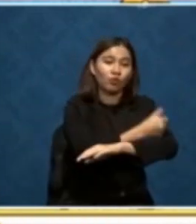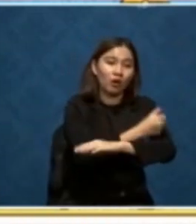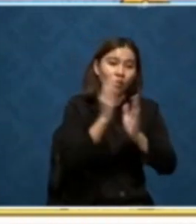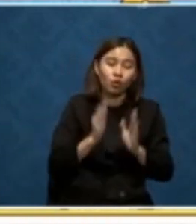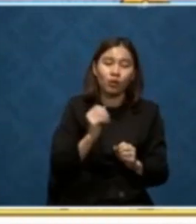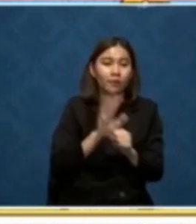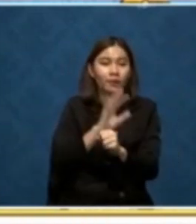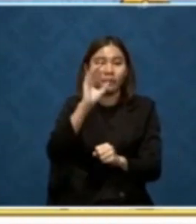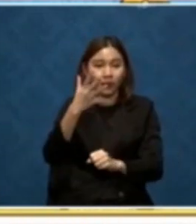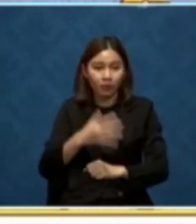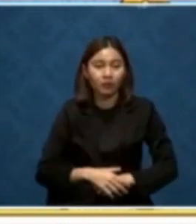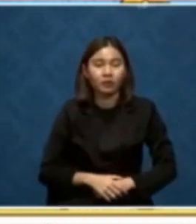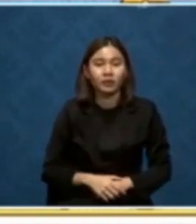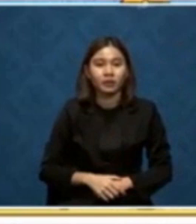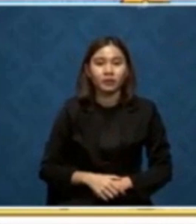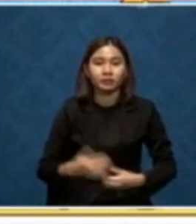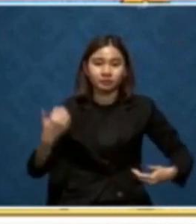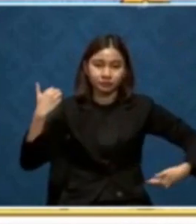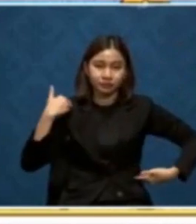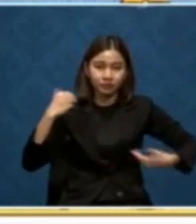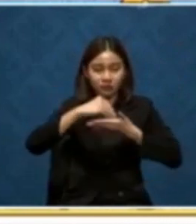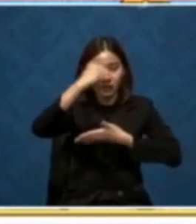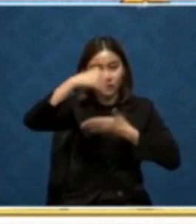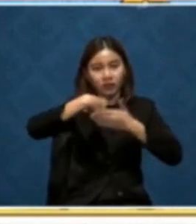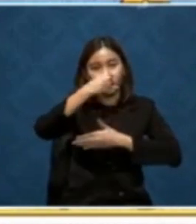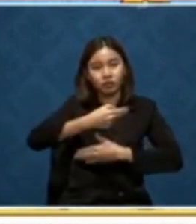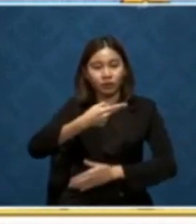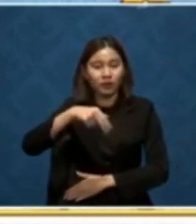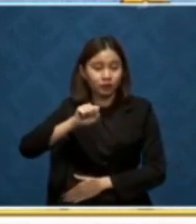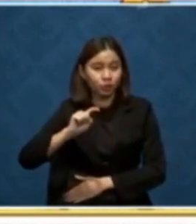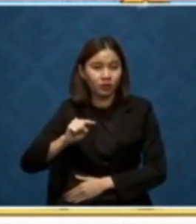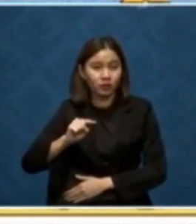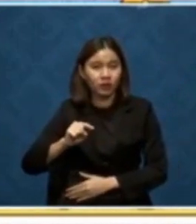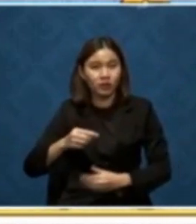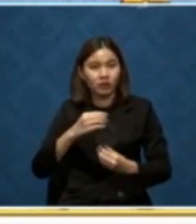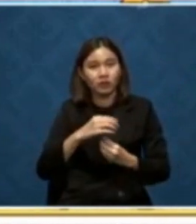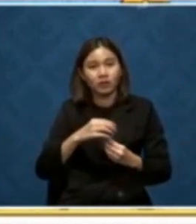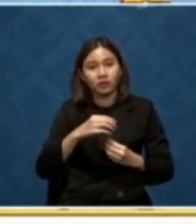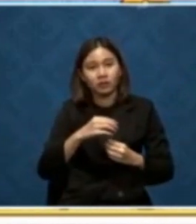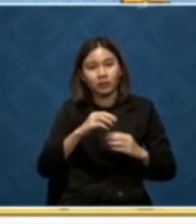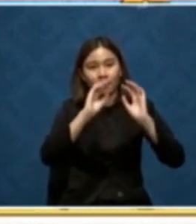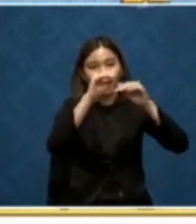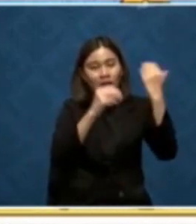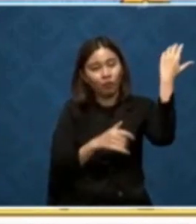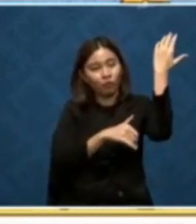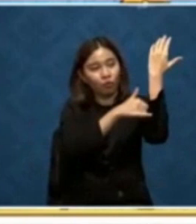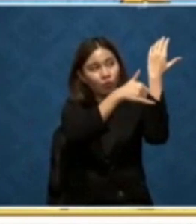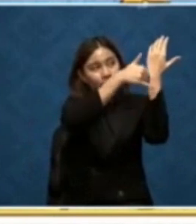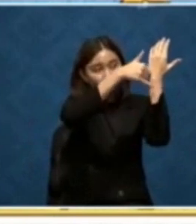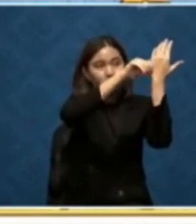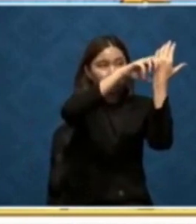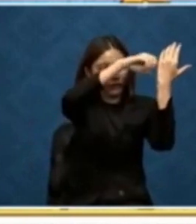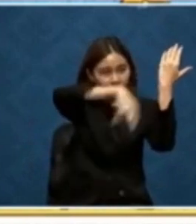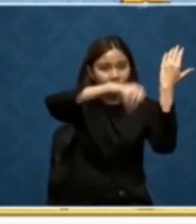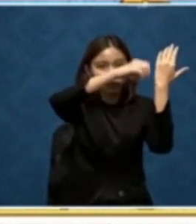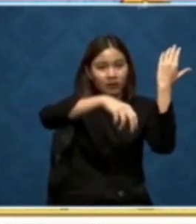เก็บผลมะพร้าวและลิงที่จบจากหลักสูตรสามารถเก็บมะพร้าวได้อย่างถูกต้องแม่นยำประห